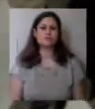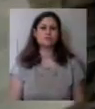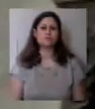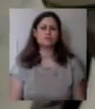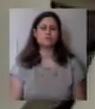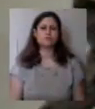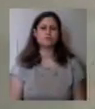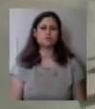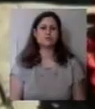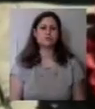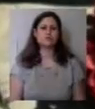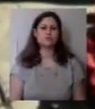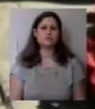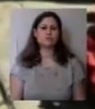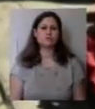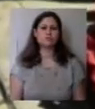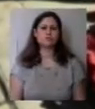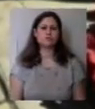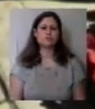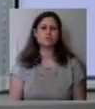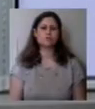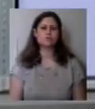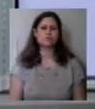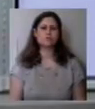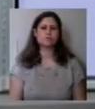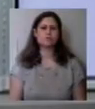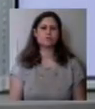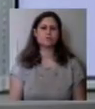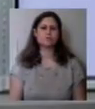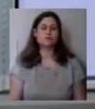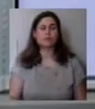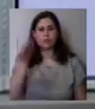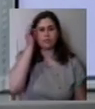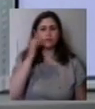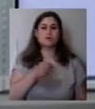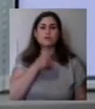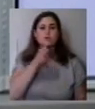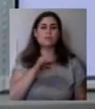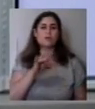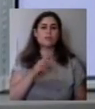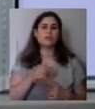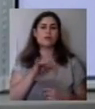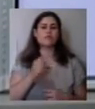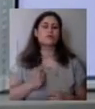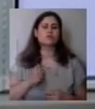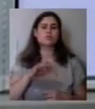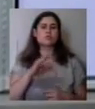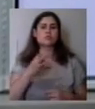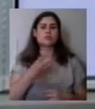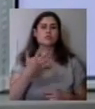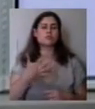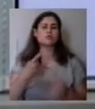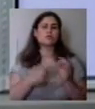Ксенія Сіліна, Григорій Шматко. Новини на Суспільному. Херсон. Нагадаю, старший прапорщик військової частини